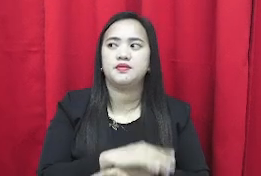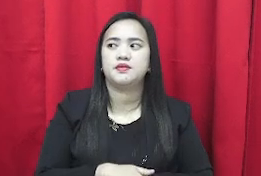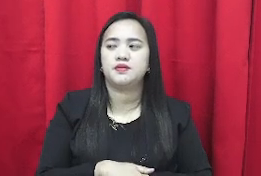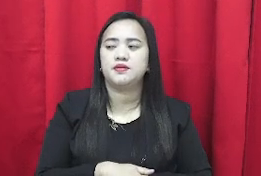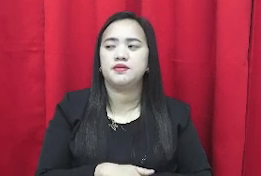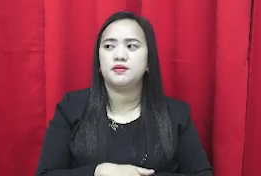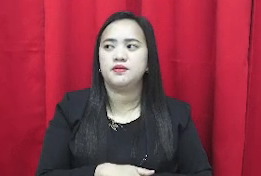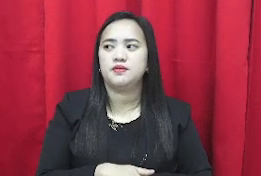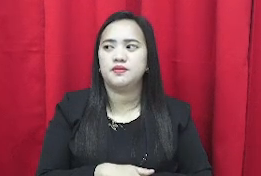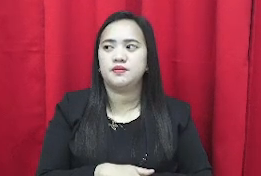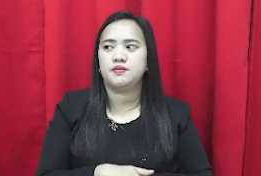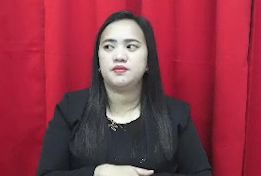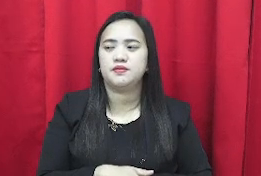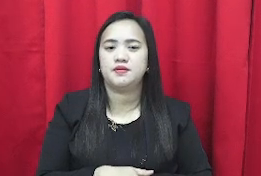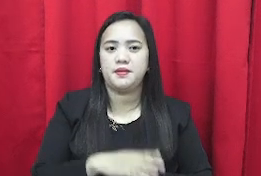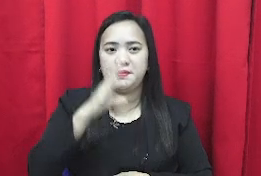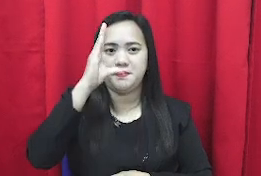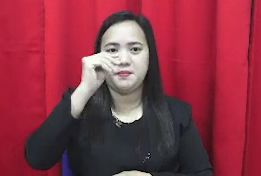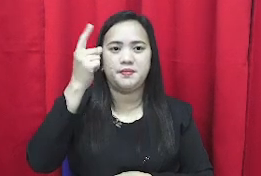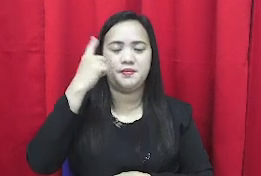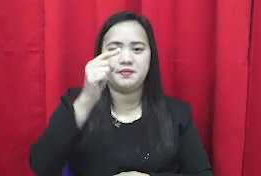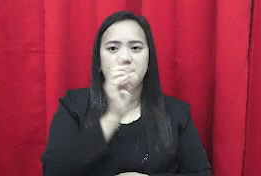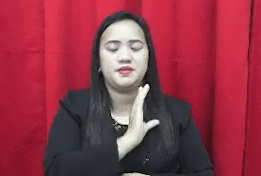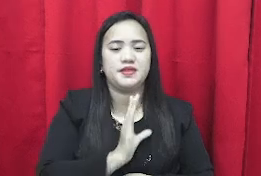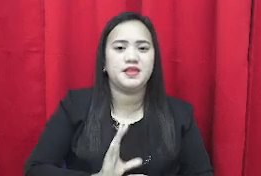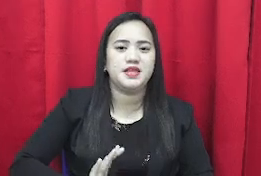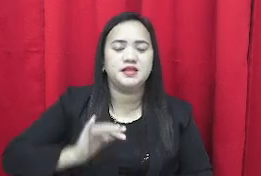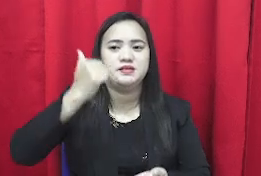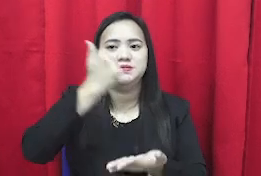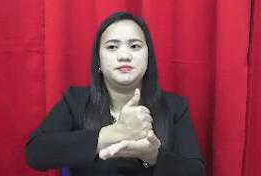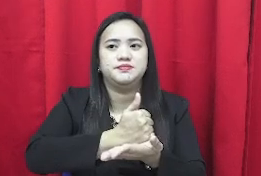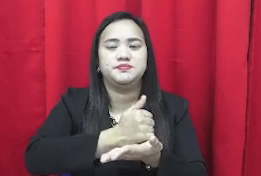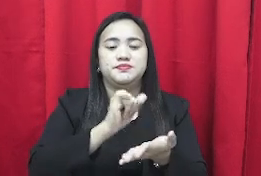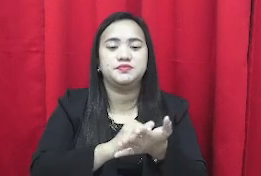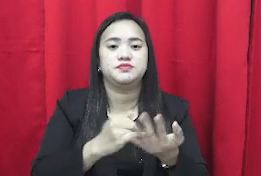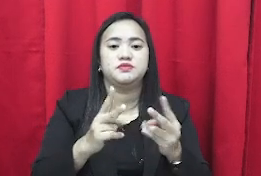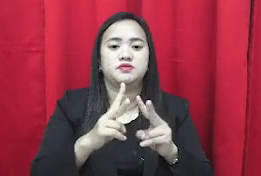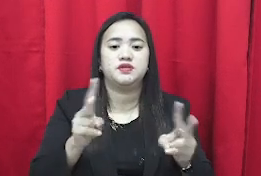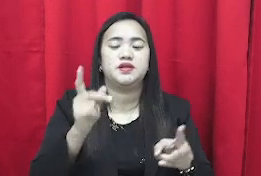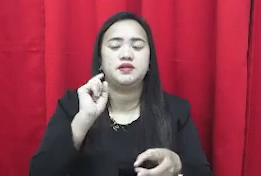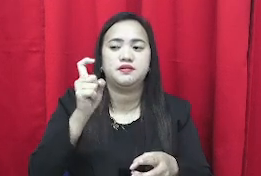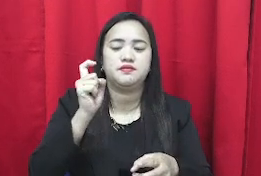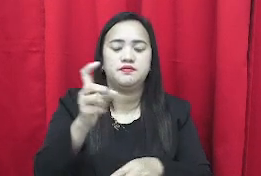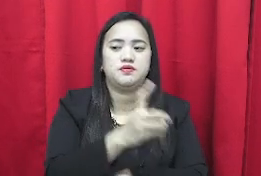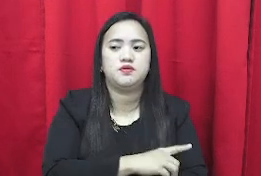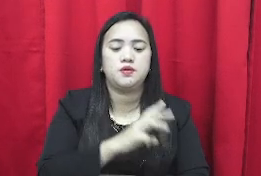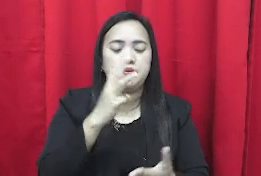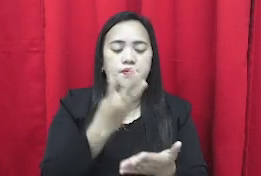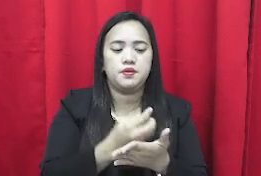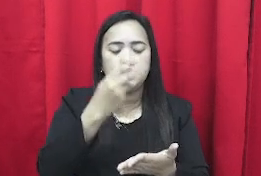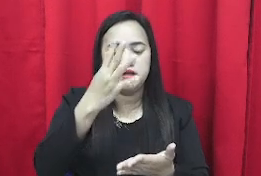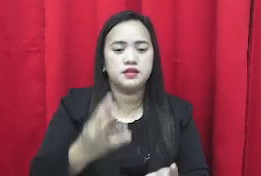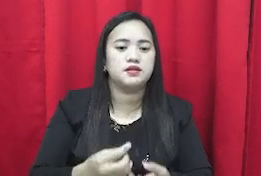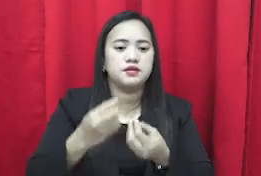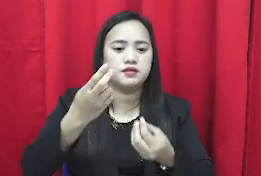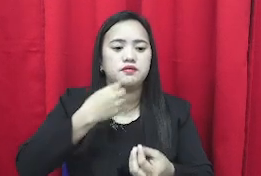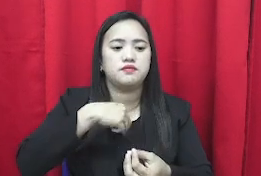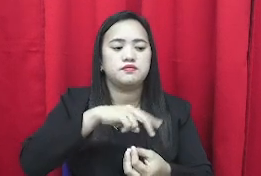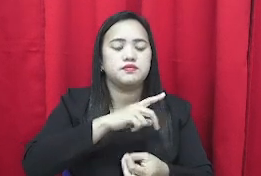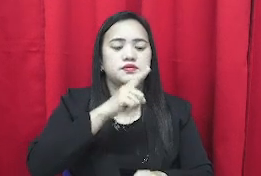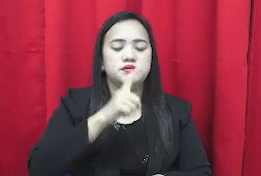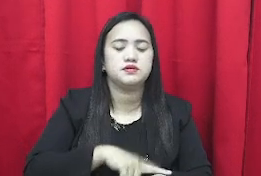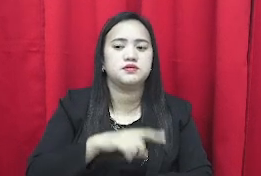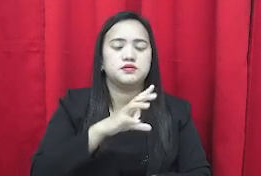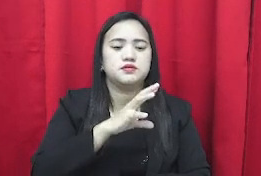kinalulugod men for Christ wow ganyan lang kabilis mga kapatid kaya while God is giving us the time and chance